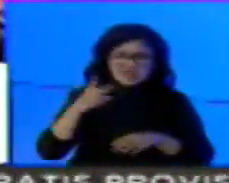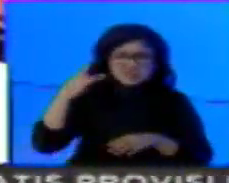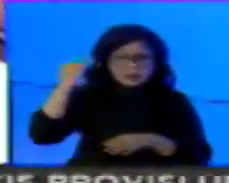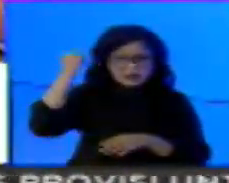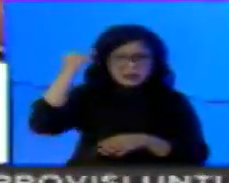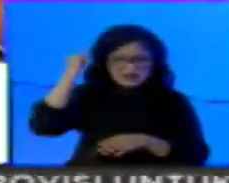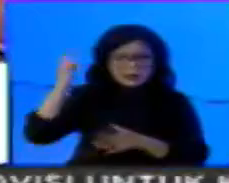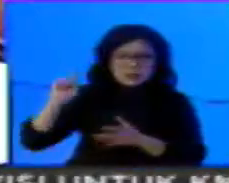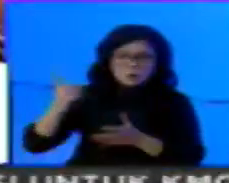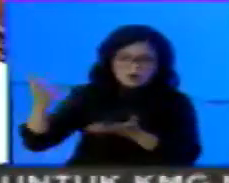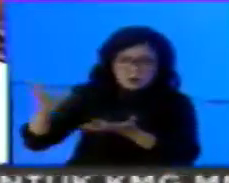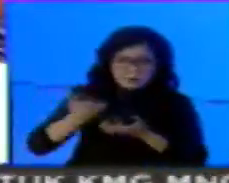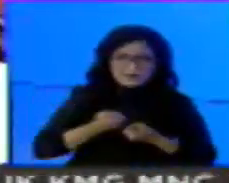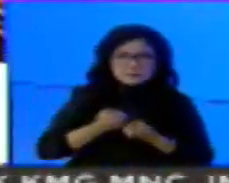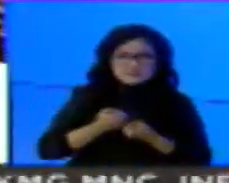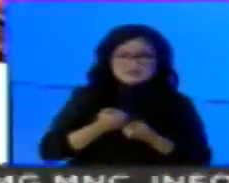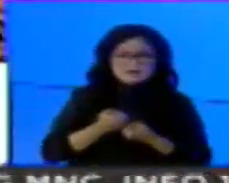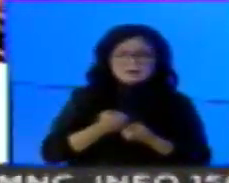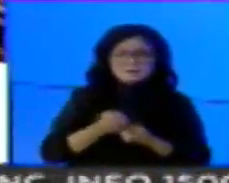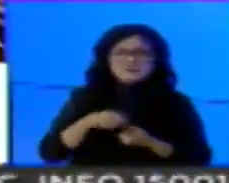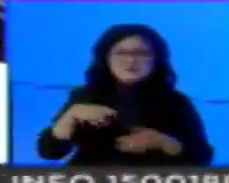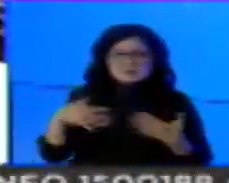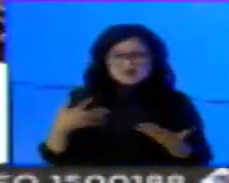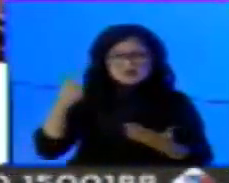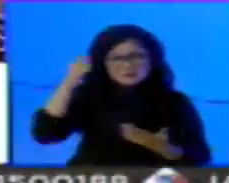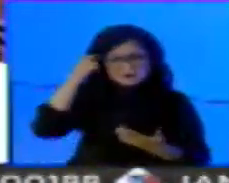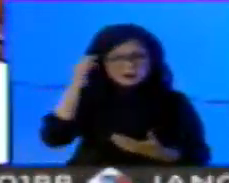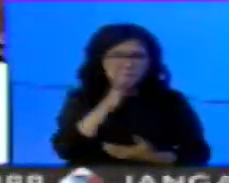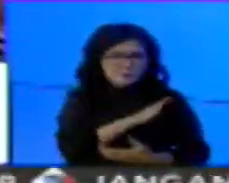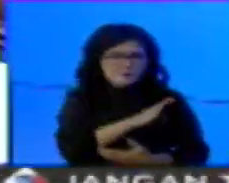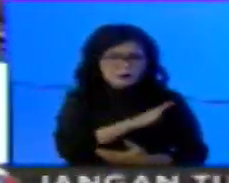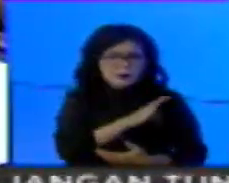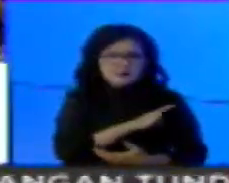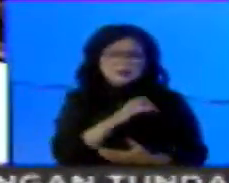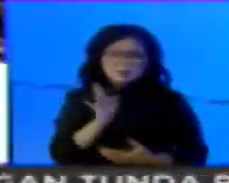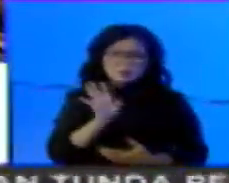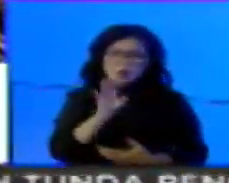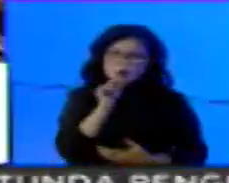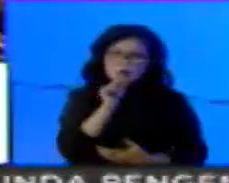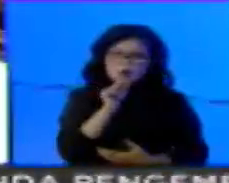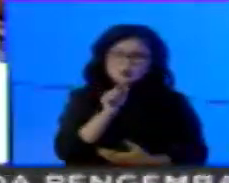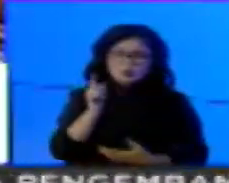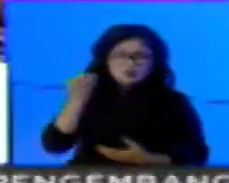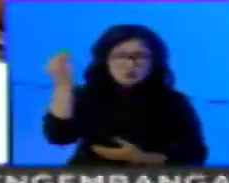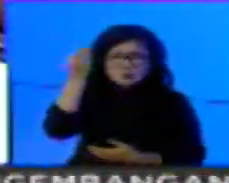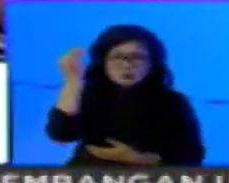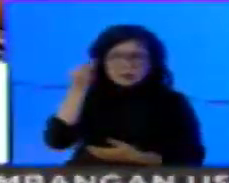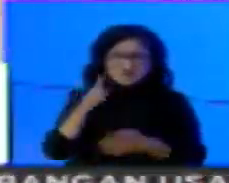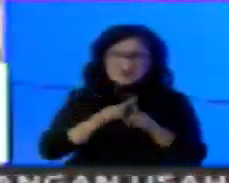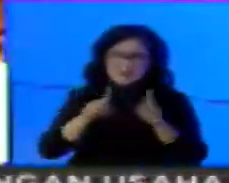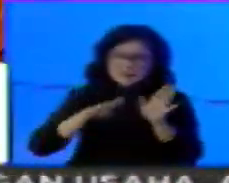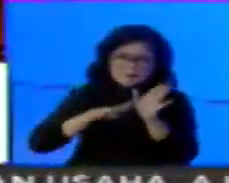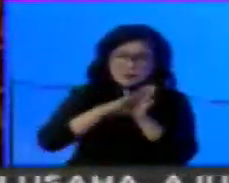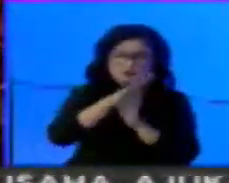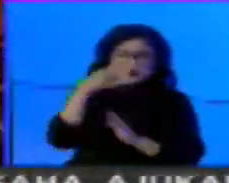kita laksanakan juga, yang saya pikir akan bermanfaat. Bukan hanya untuk pariwisata, tetapi juga untuk kemajuan ekonomi kreatif ke